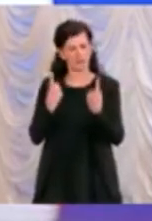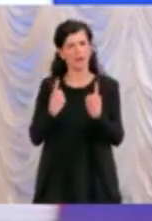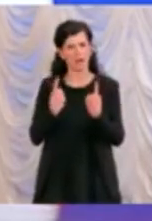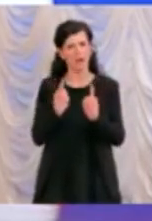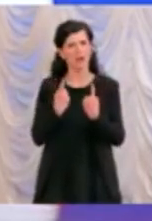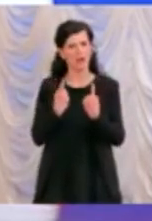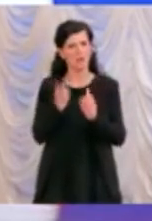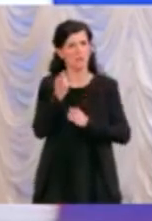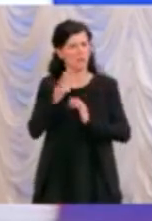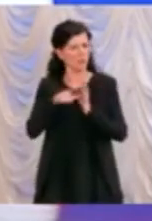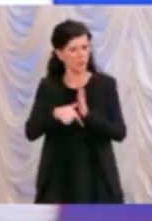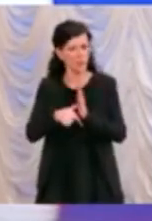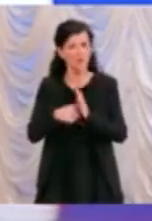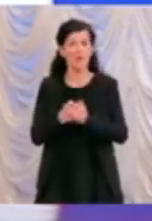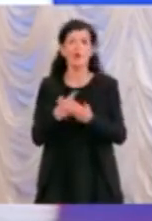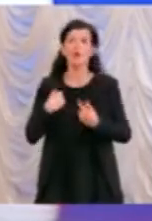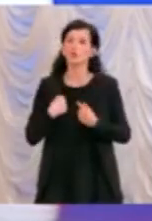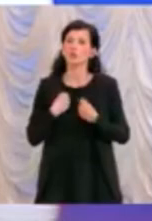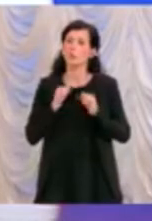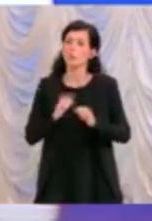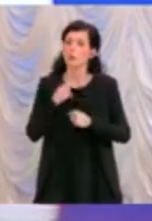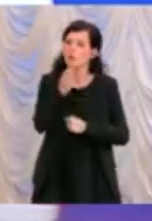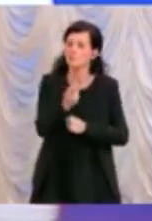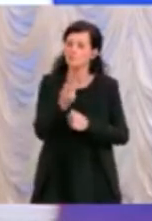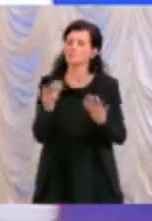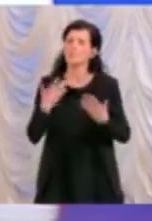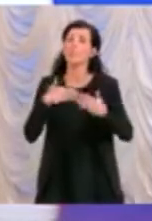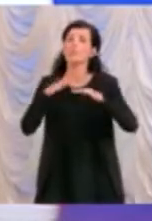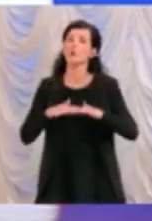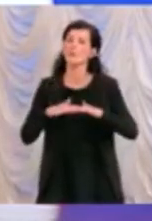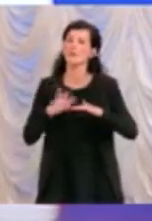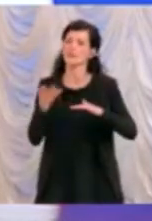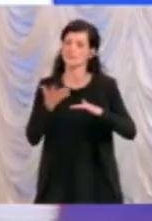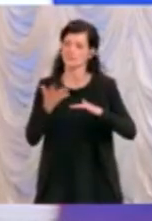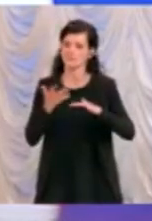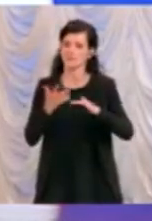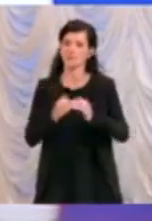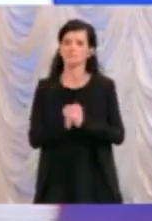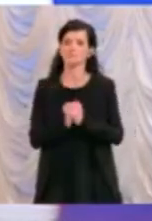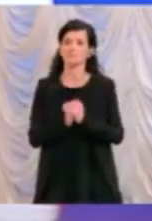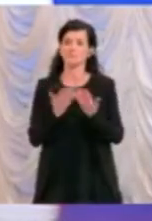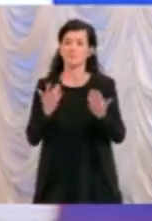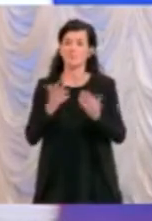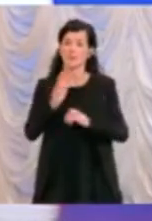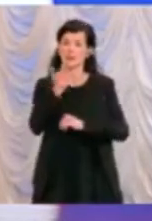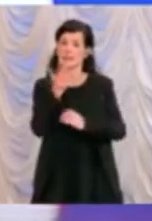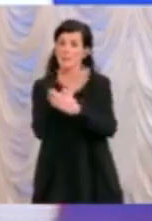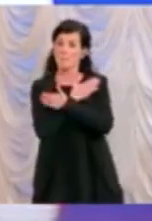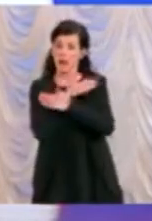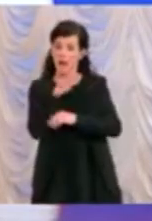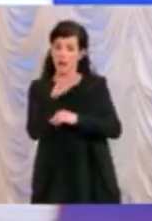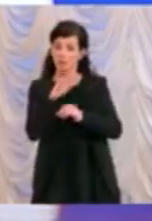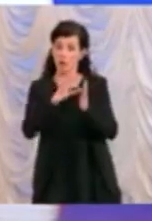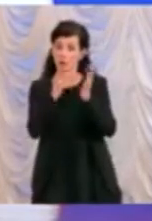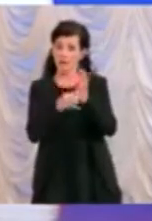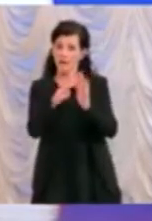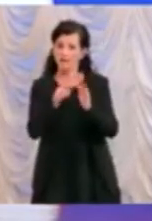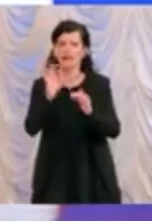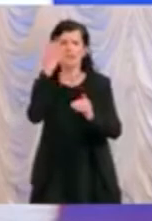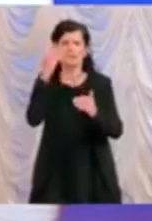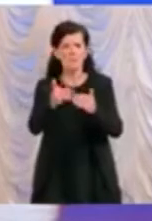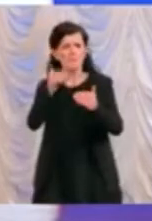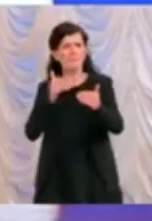che vi possiamo promettere che vi posso promettere è che essi anche prima del ter maggio si verificassero le condizioni